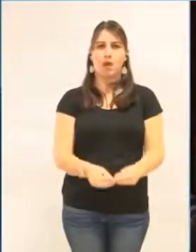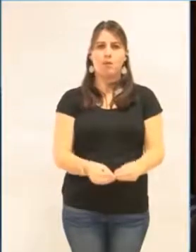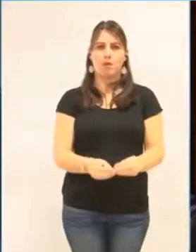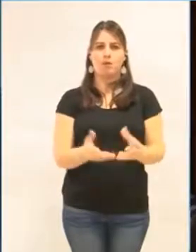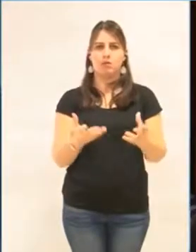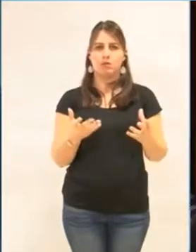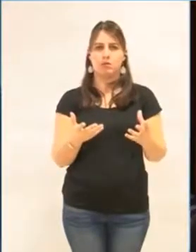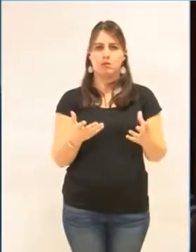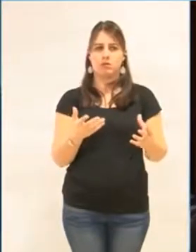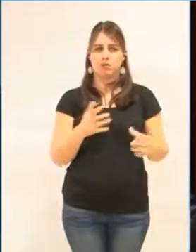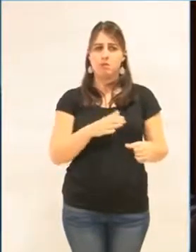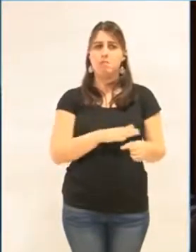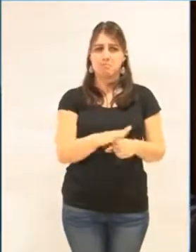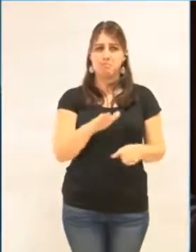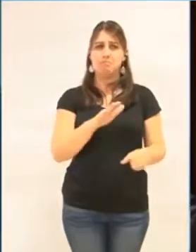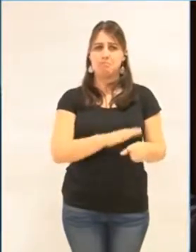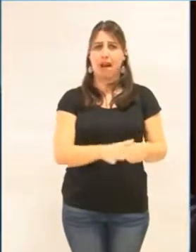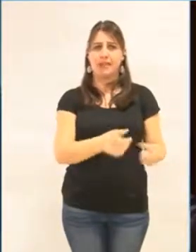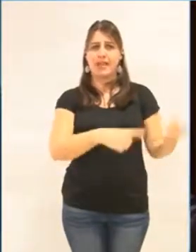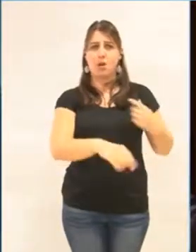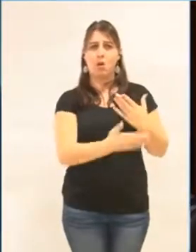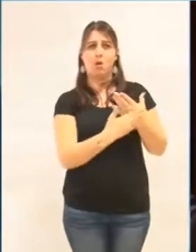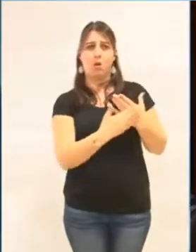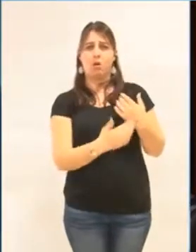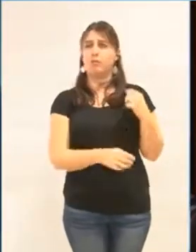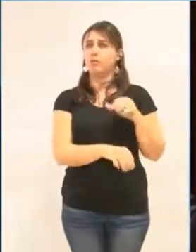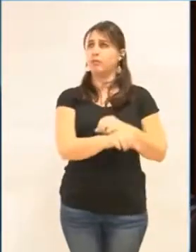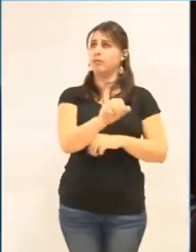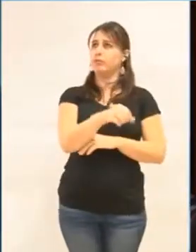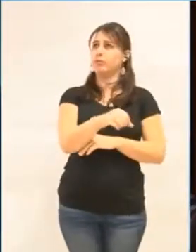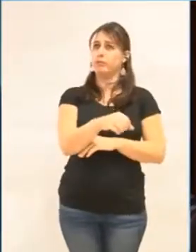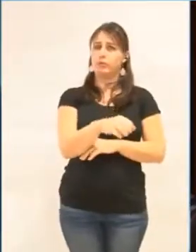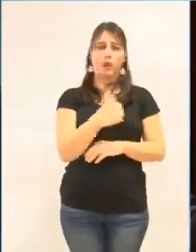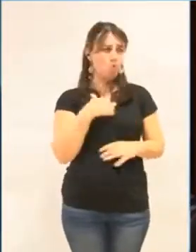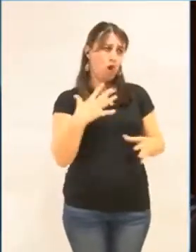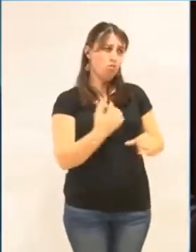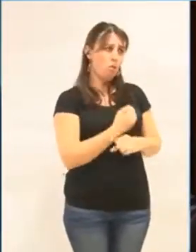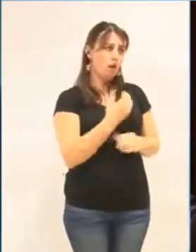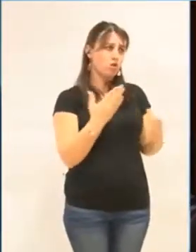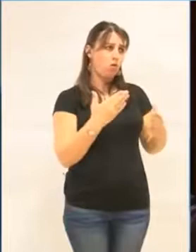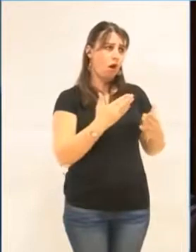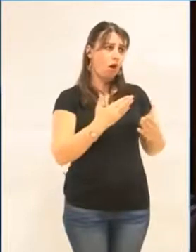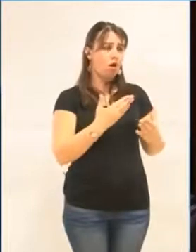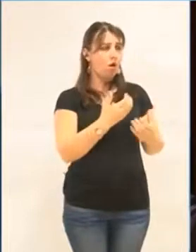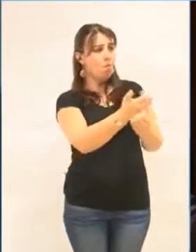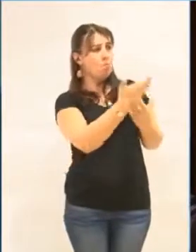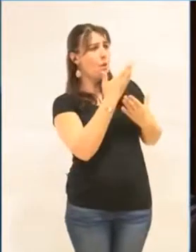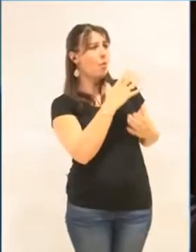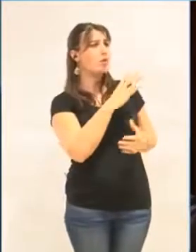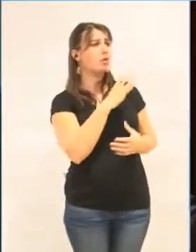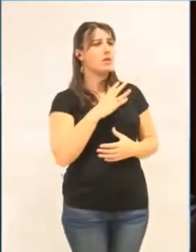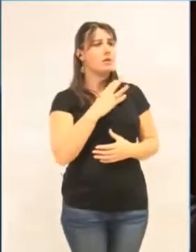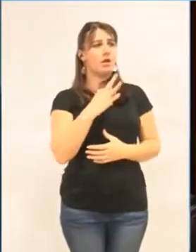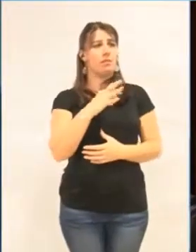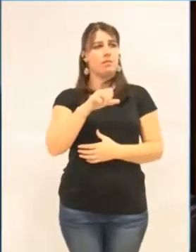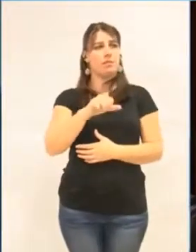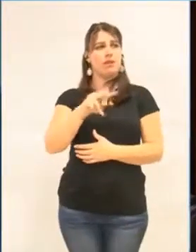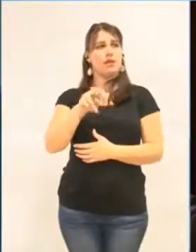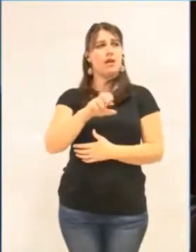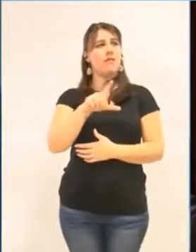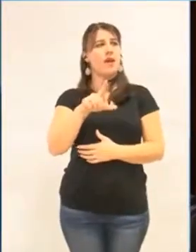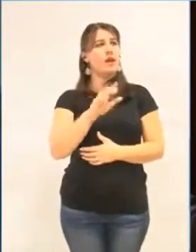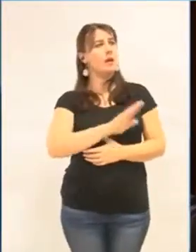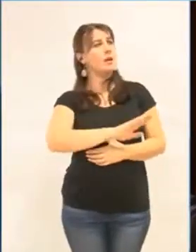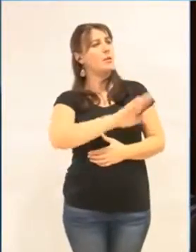été suffisamment entendus. Et je regrette, Madame Tavel, que dans vos propositions, vous qui êtes